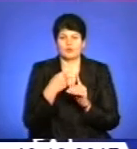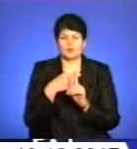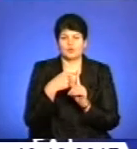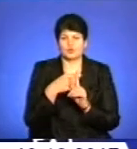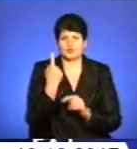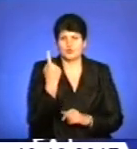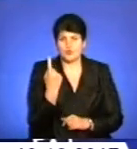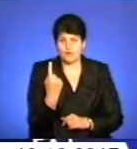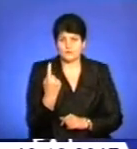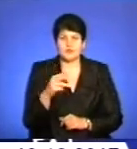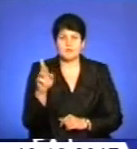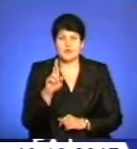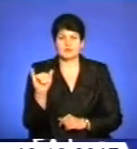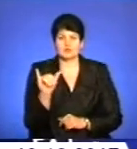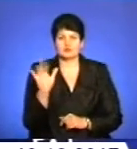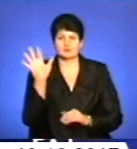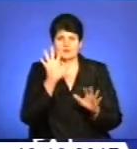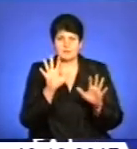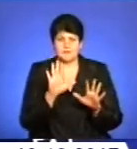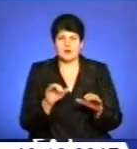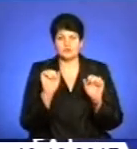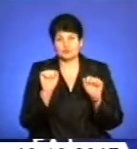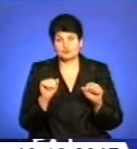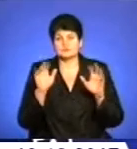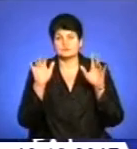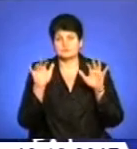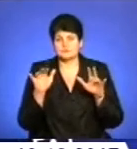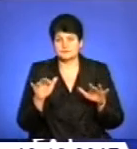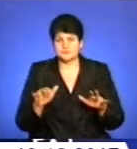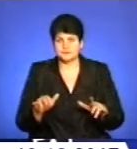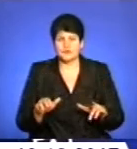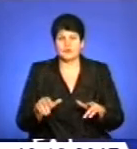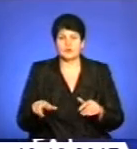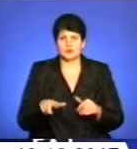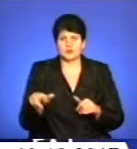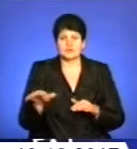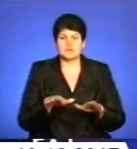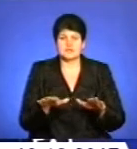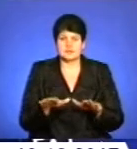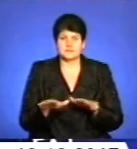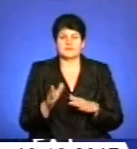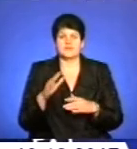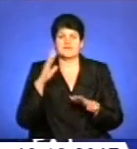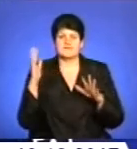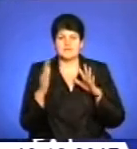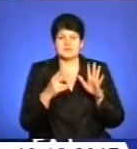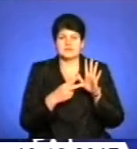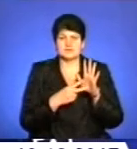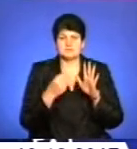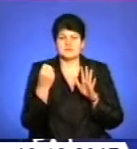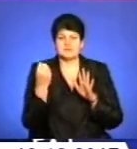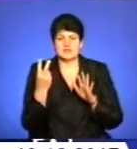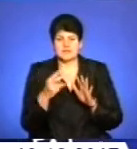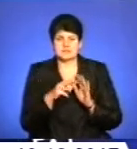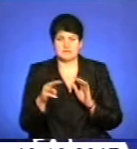у суботу буде хмарно. Часом пройде сніг. На дорогах ожеледиться. Західний вітер 7-12 метрів